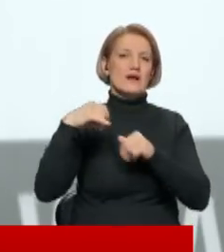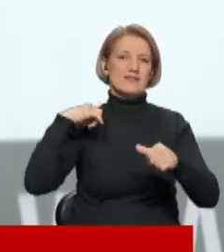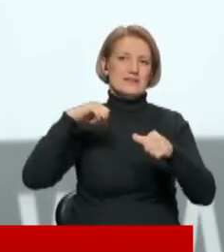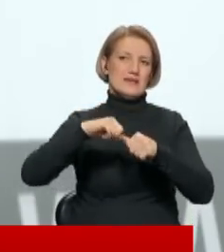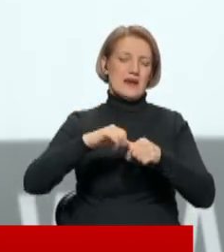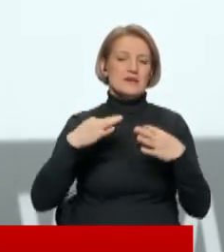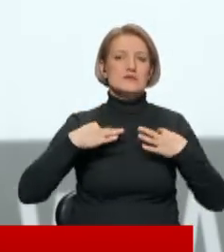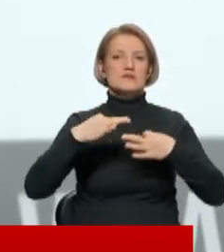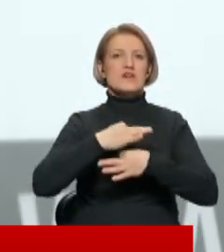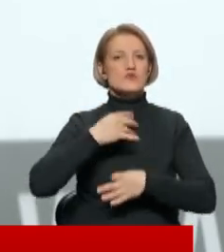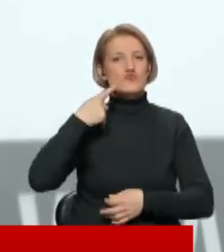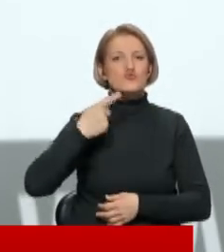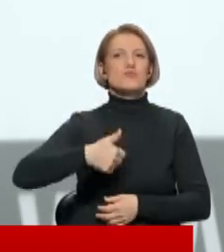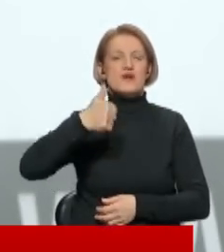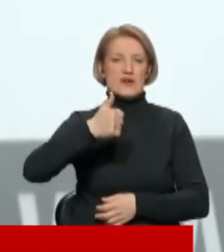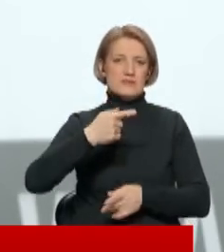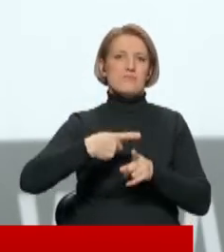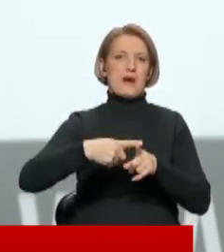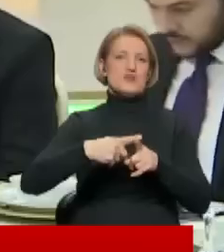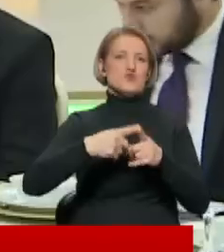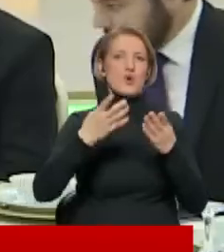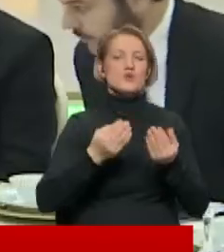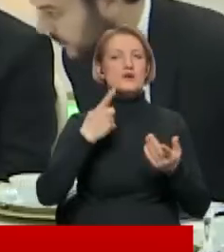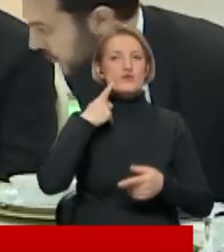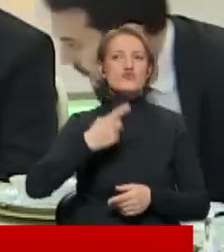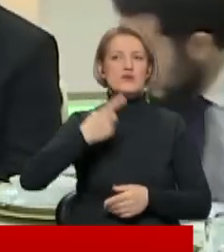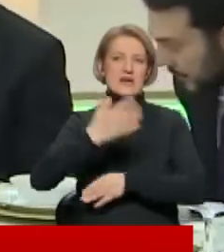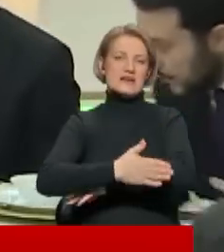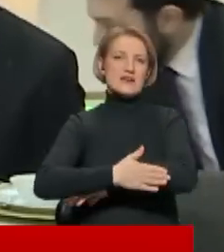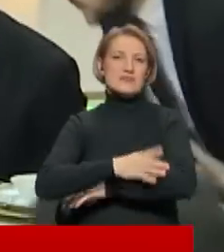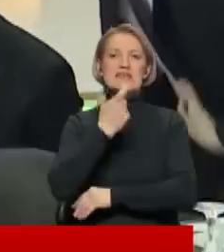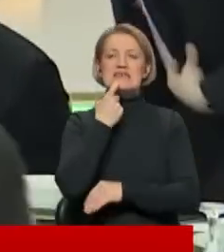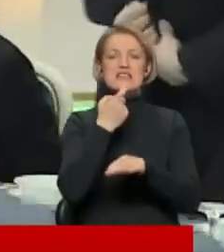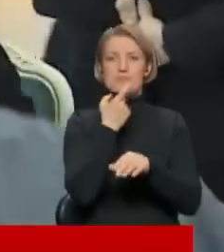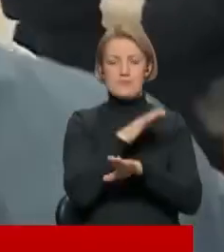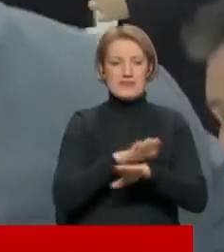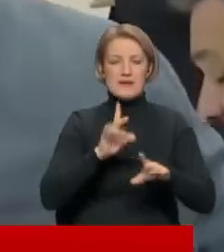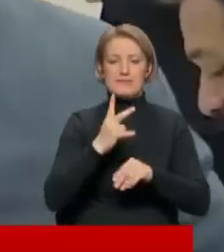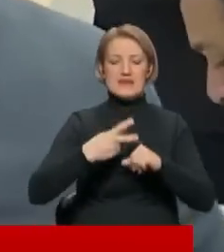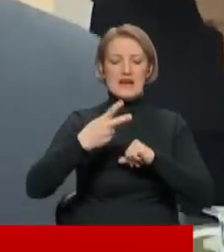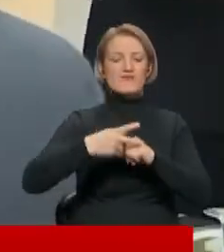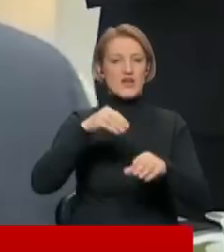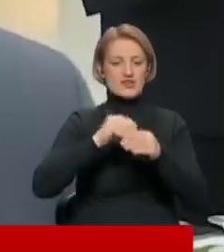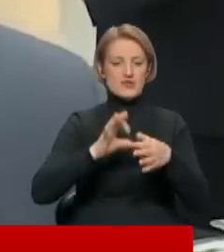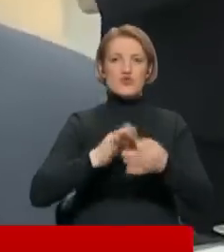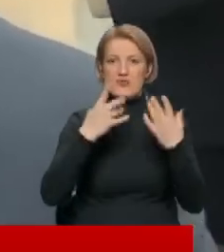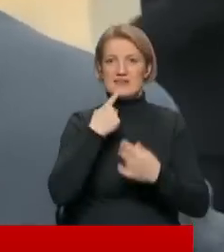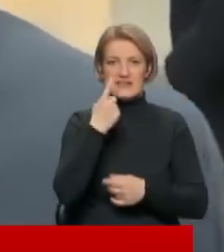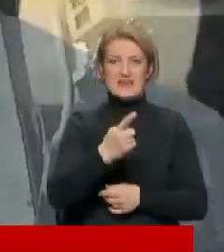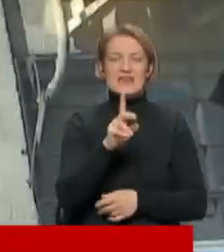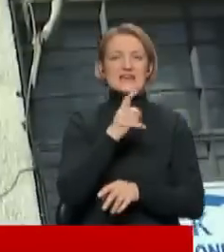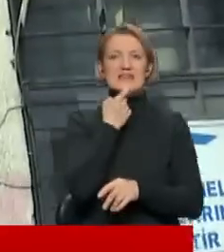Sayın Cumhurbaşkanımız paylaşıyor olacaklar Cumhurbaşkanı yardımcısı yıl bitmeden bir iki hafta içinde çözeceğiz dediğinde